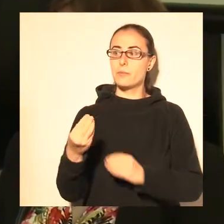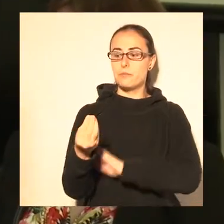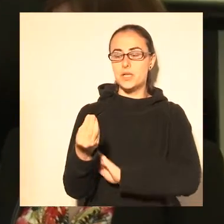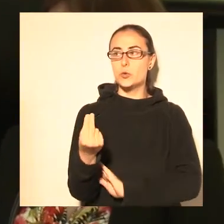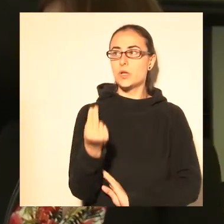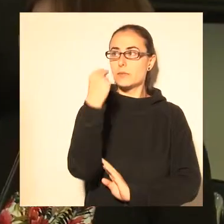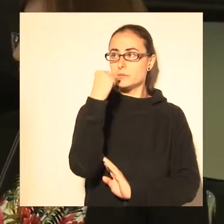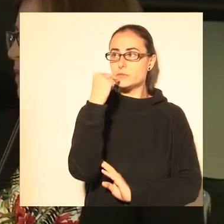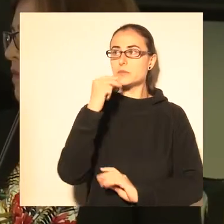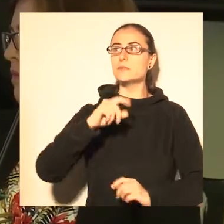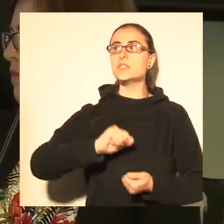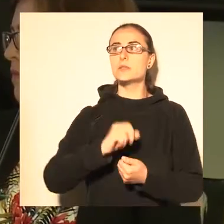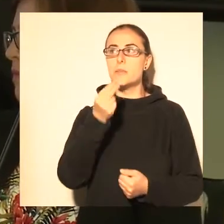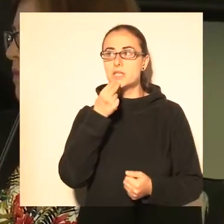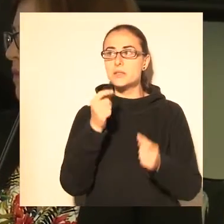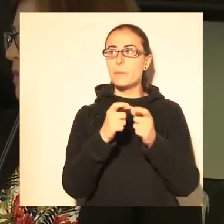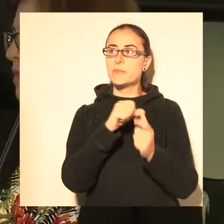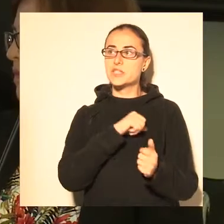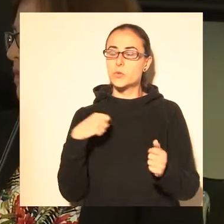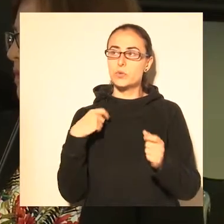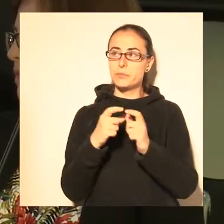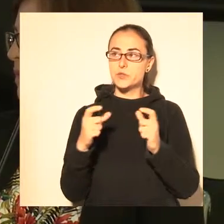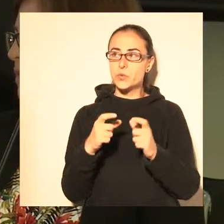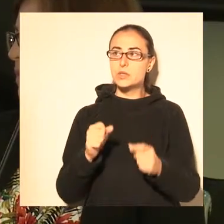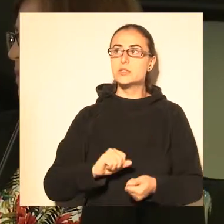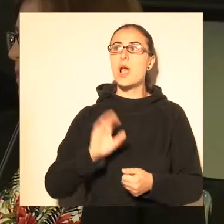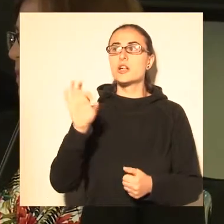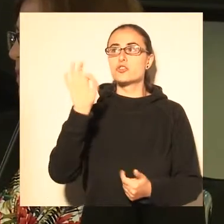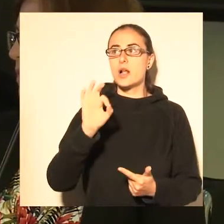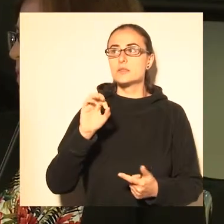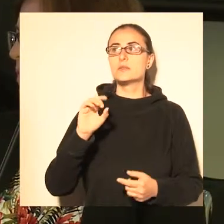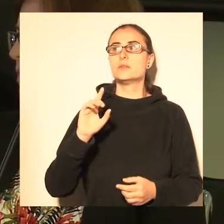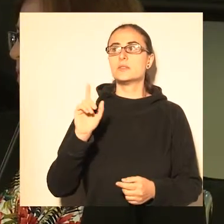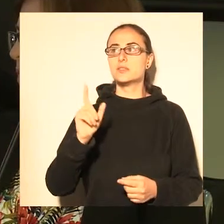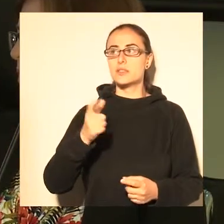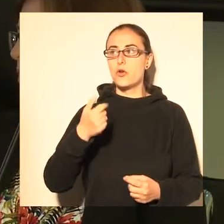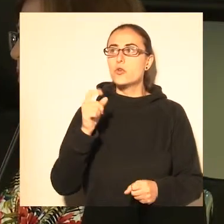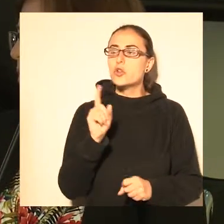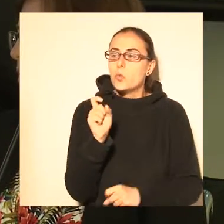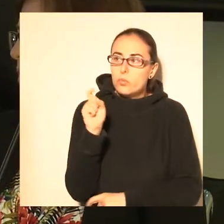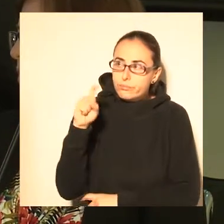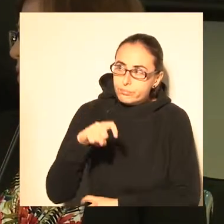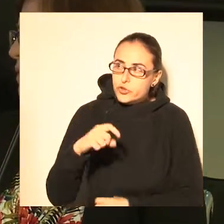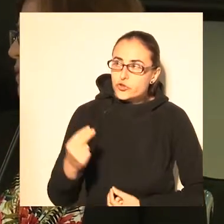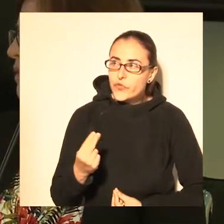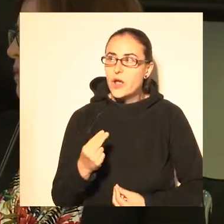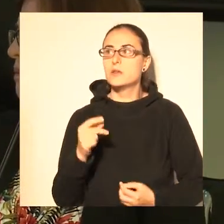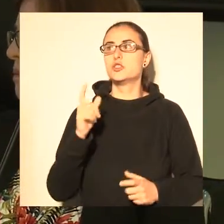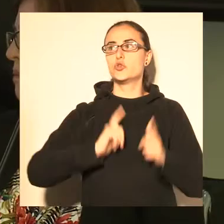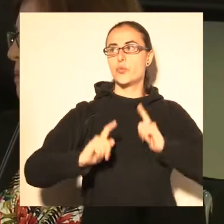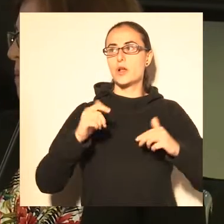și ducă mânuța la guriță să mănânce singur un biscuite are șansa să nu apară